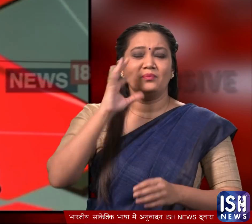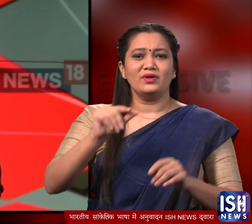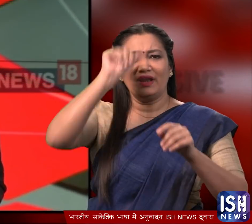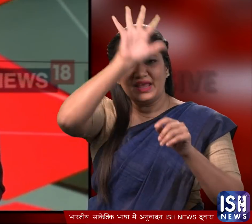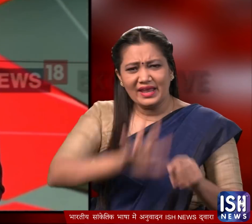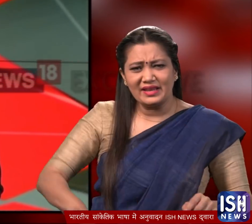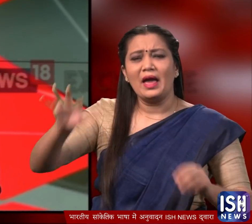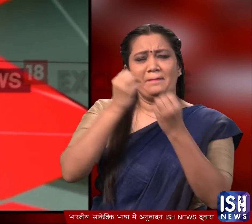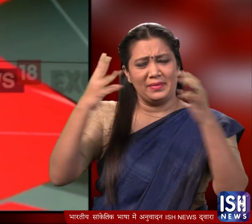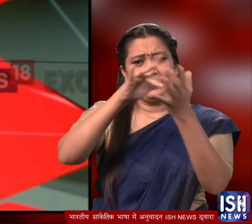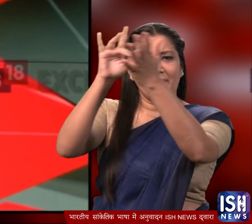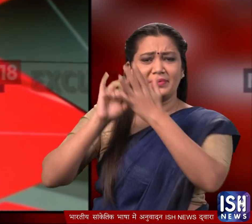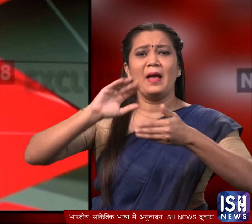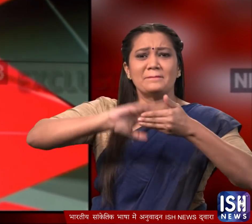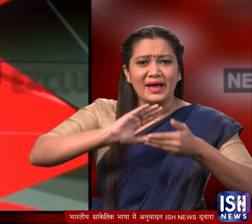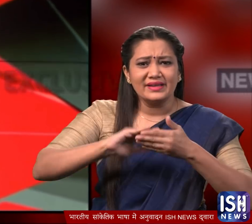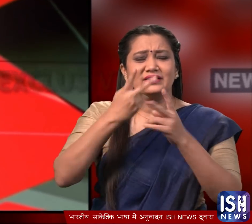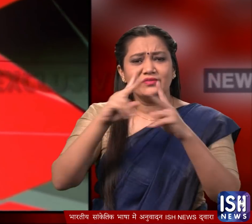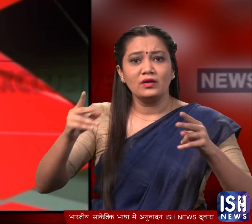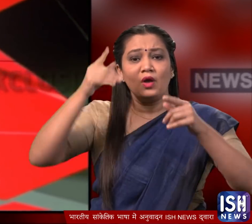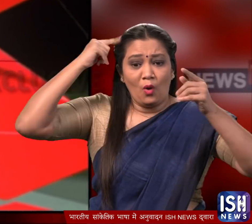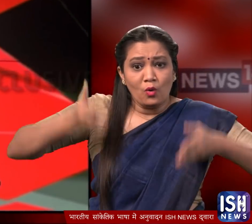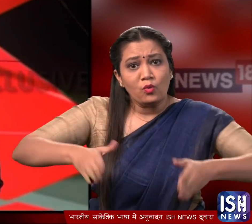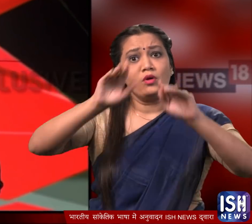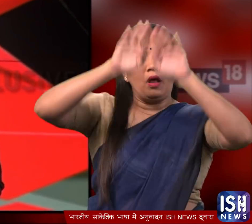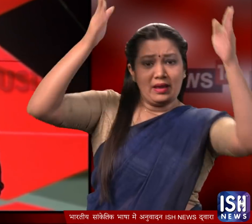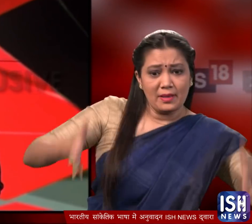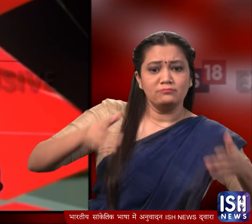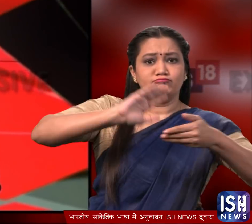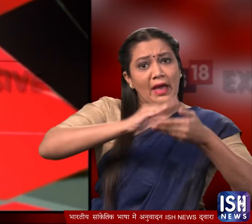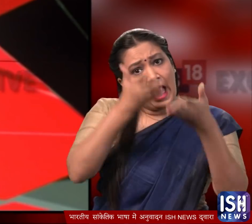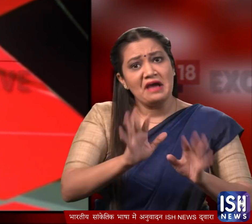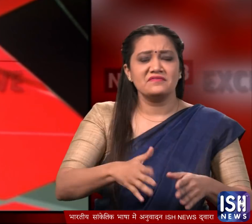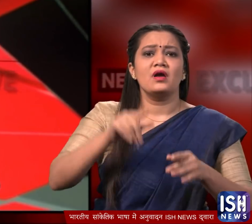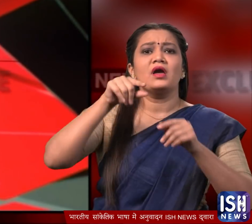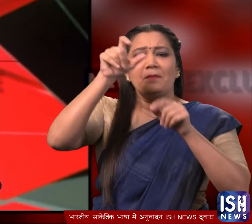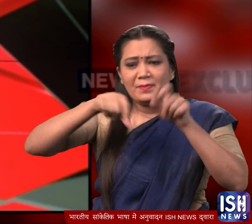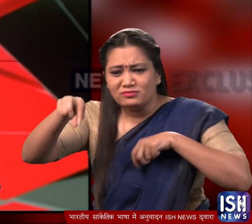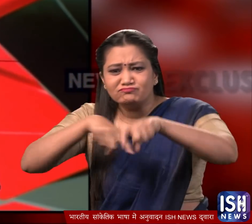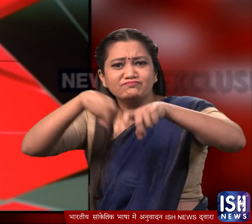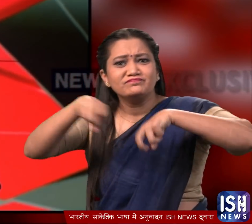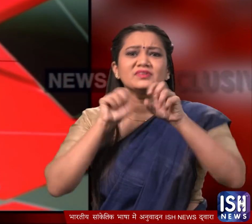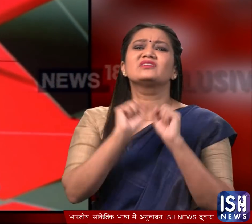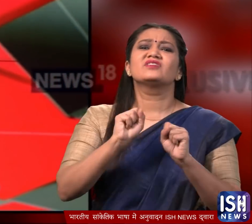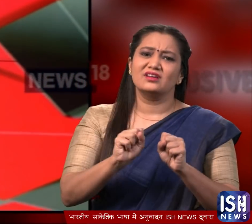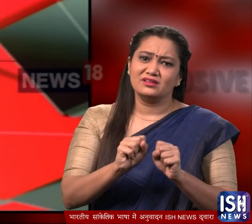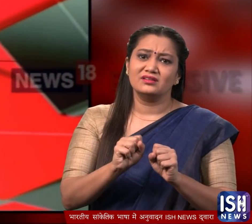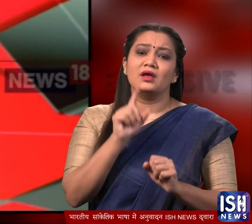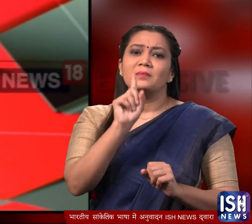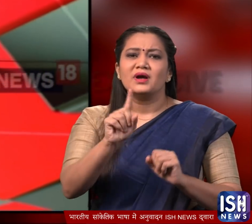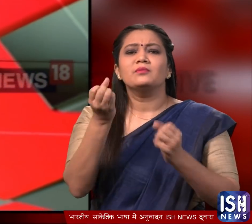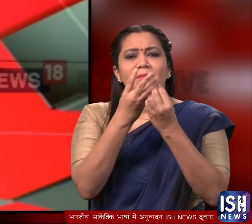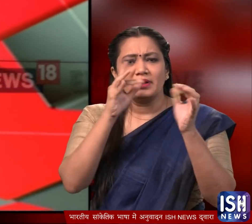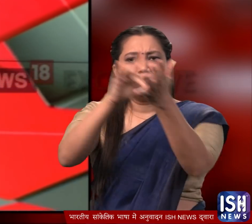सौभाग्य की एक बात यह है कि देश के कई शहरों में शादी ब्याह के लिए लोग सड़क पर पंडाल लगा लेते हैं और इससे आने जाने वाले लोगों को दिक्कतें होती हैं,